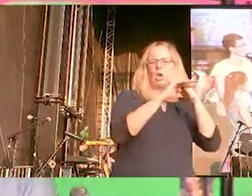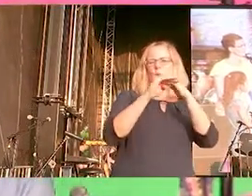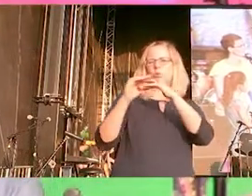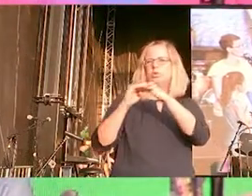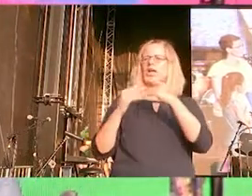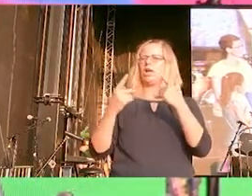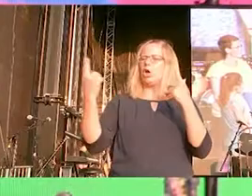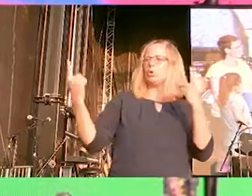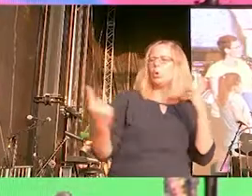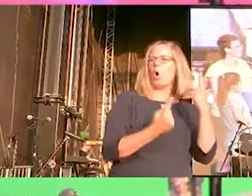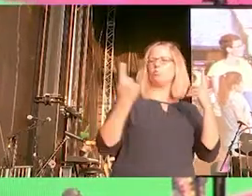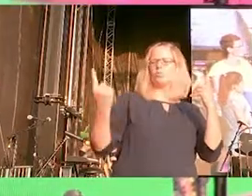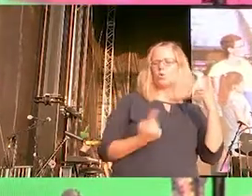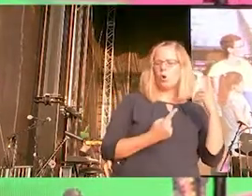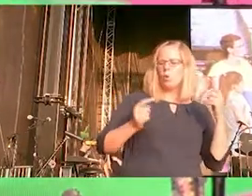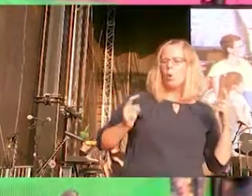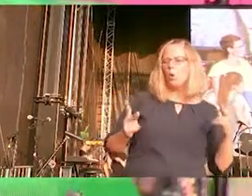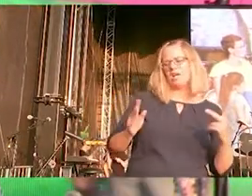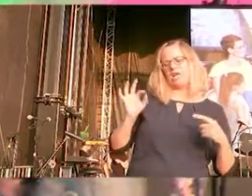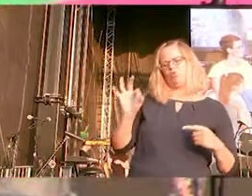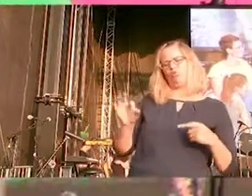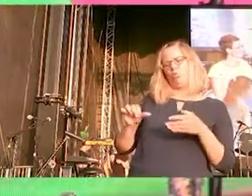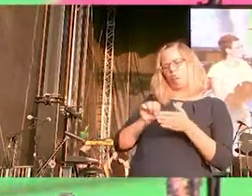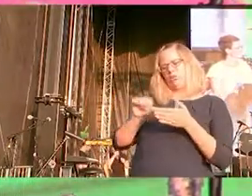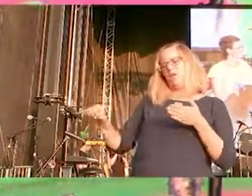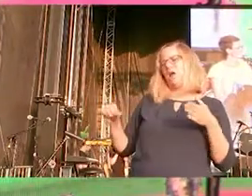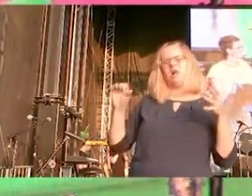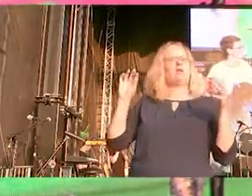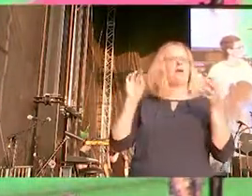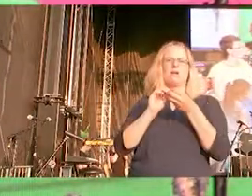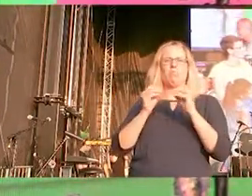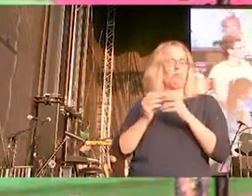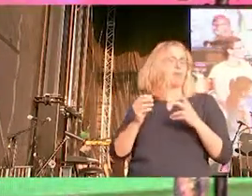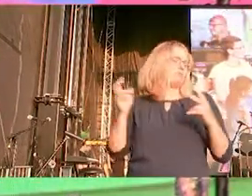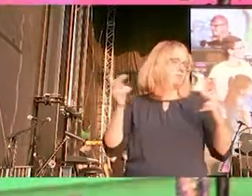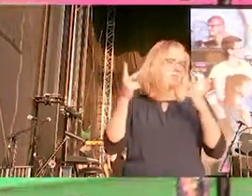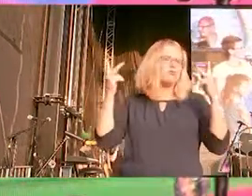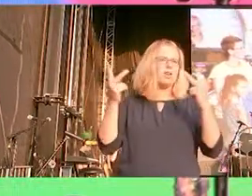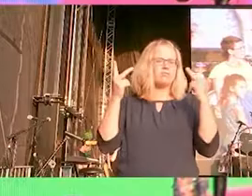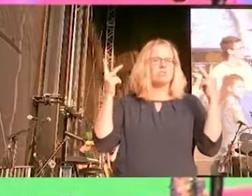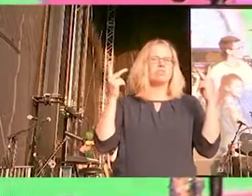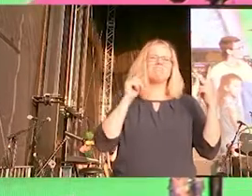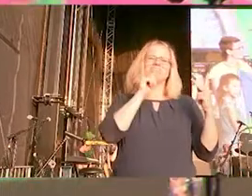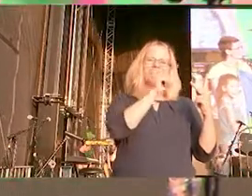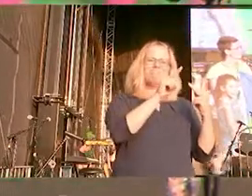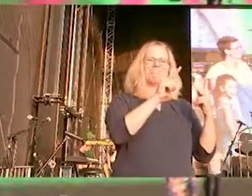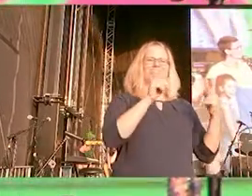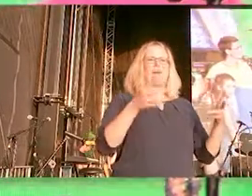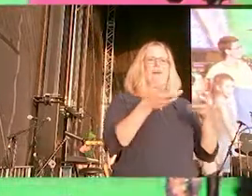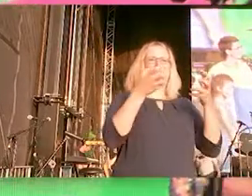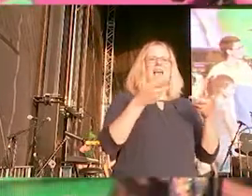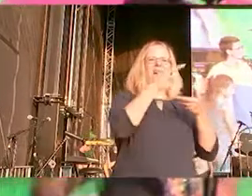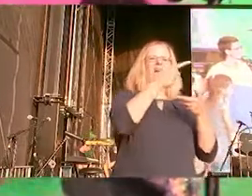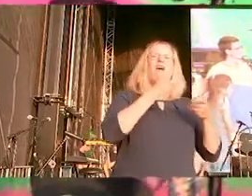Laden, die haben gesagt, okay, wir bezahlen das. Natürlich, die Ladenverkäuferin hat sich da